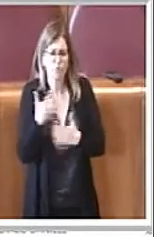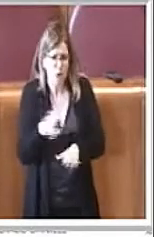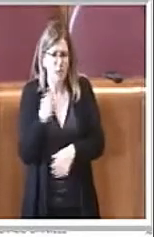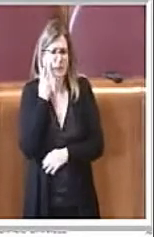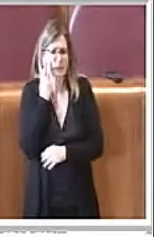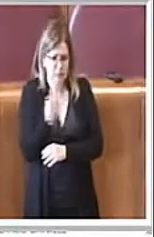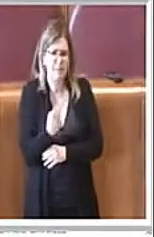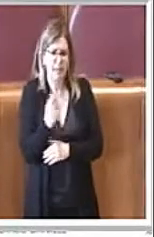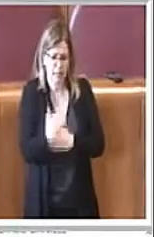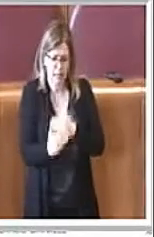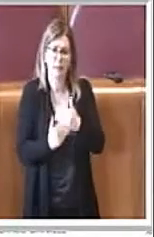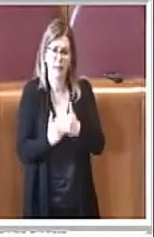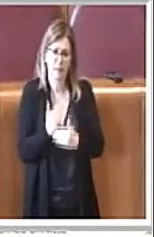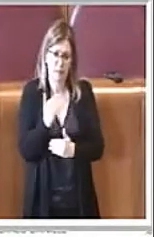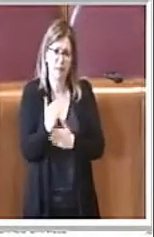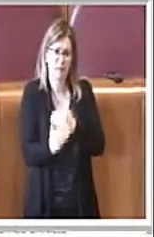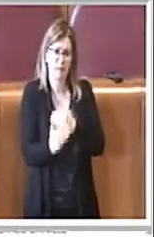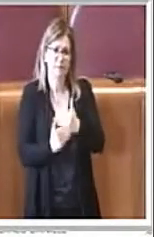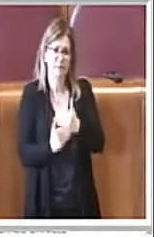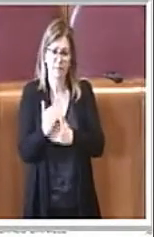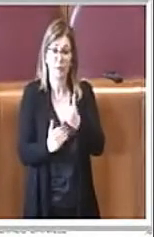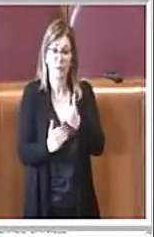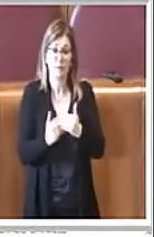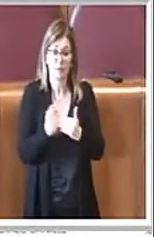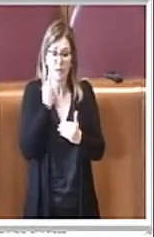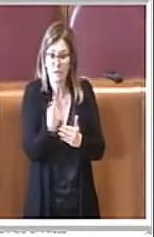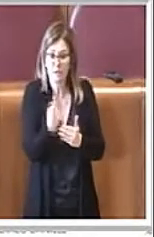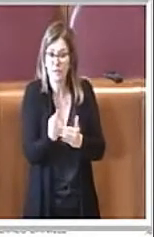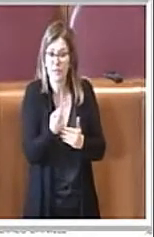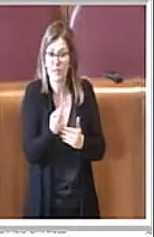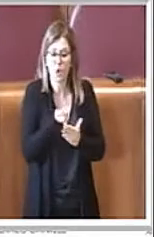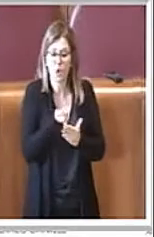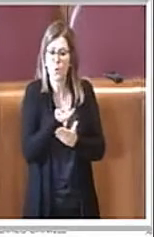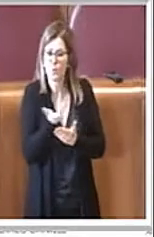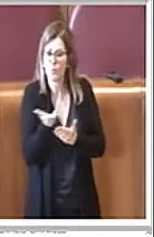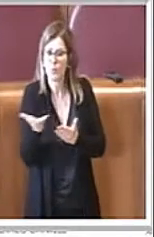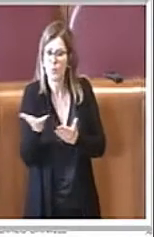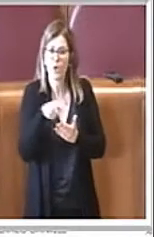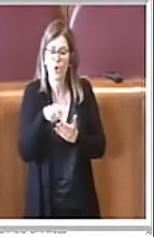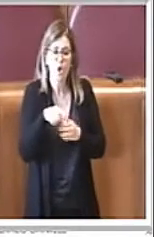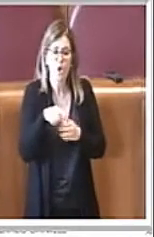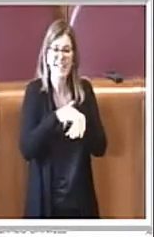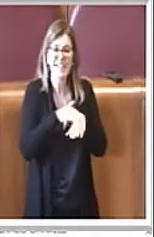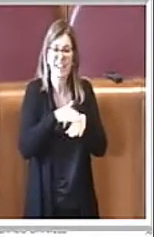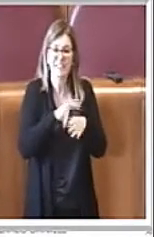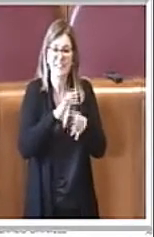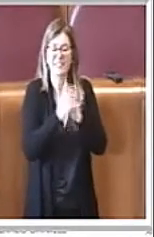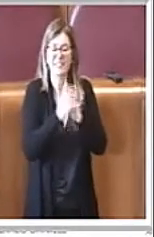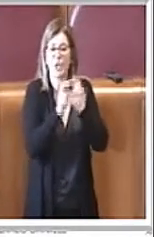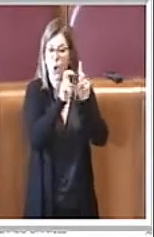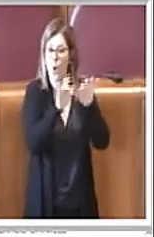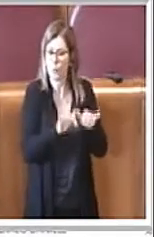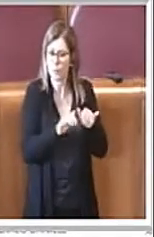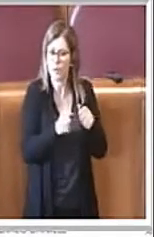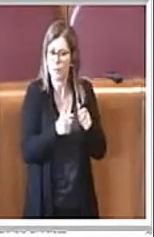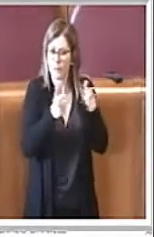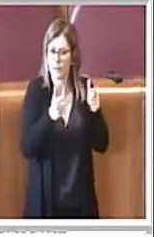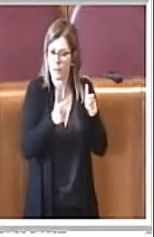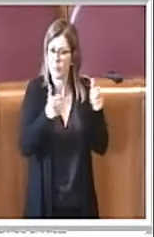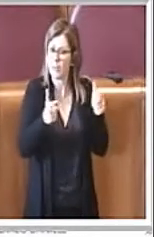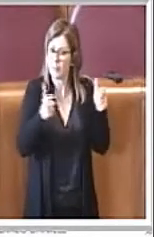anche grazie a quelle che sono l'elevato numero di servizi che sono stati digitalizzati nel corso di